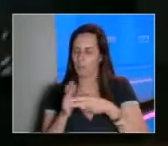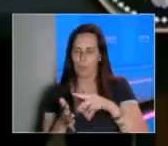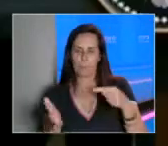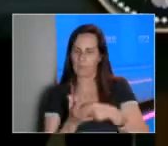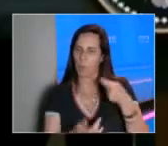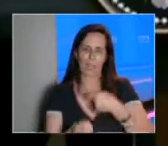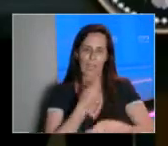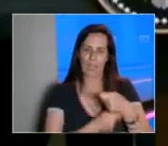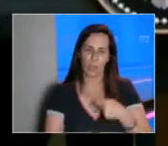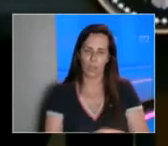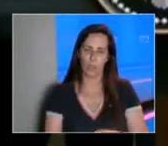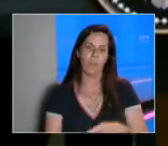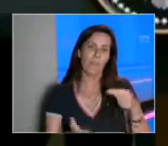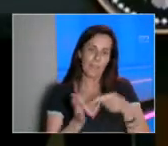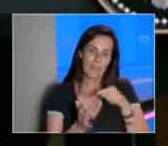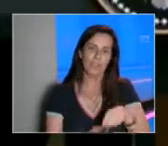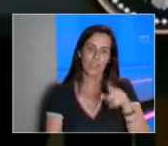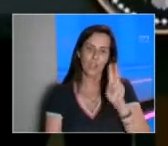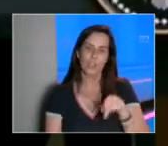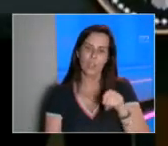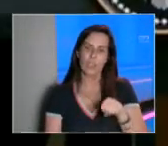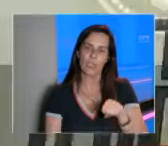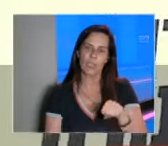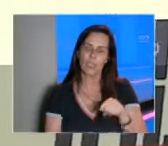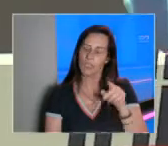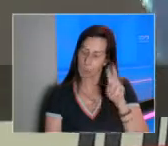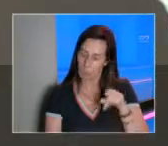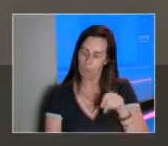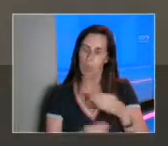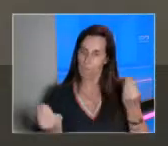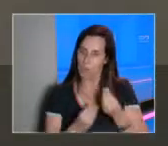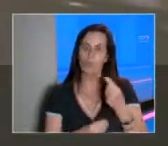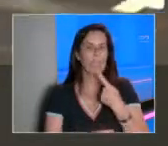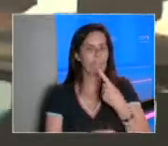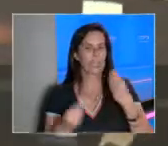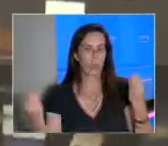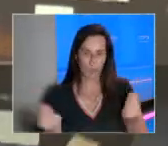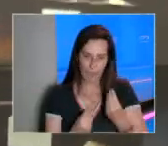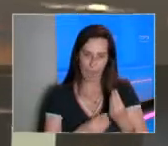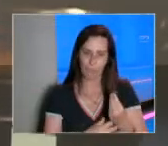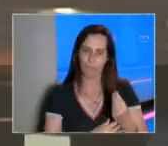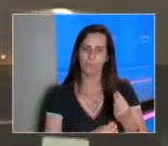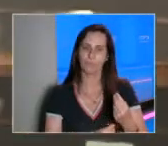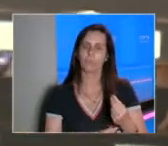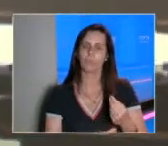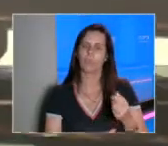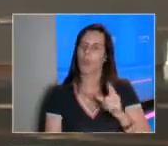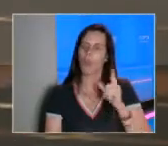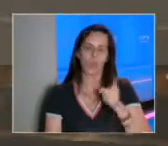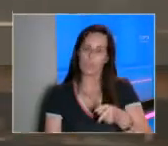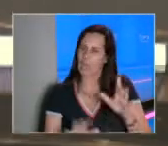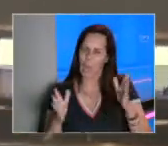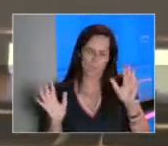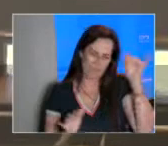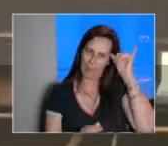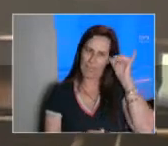מסיבות כלכליות. ולכן יש בזה מתח, יהיה בזה מתח, יגידו דברים, לא צריך